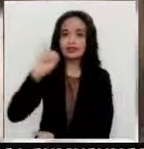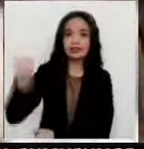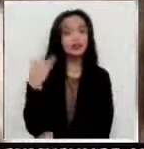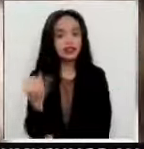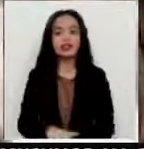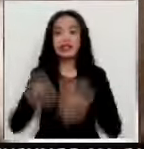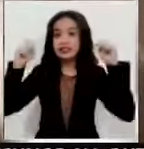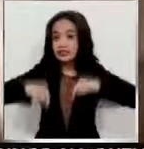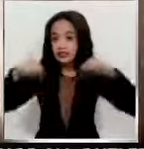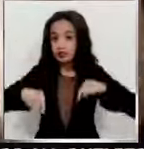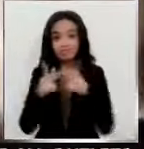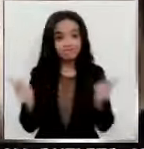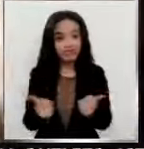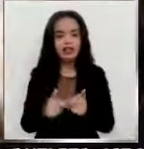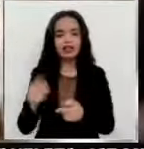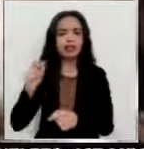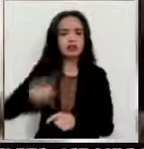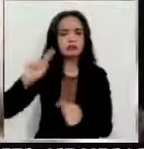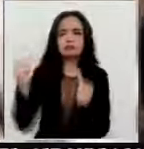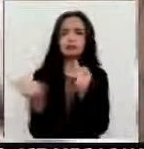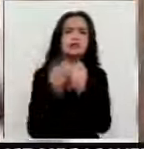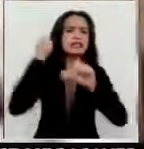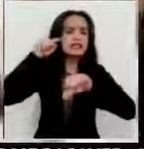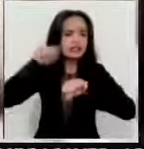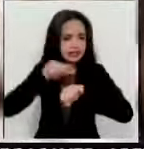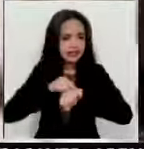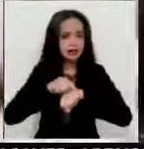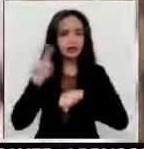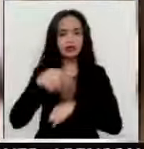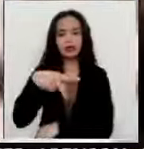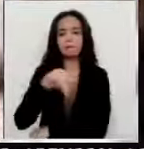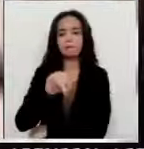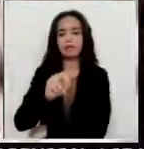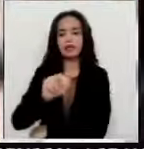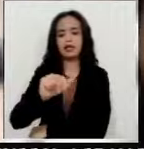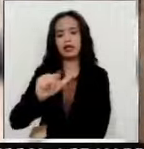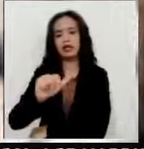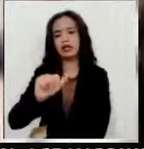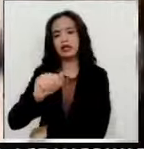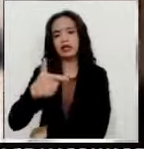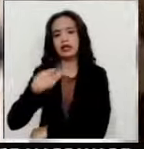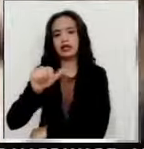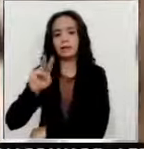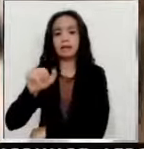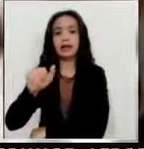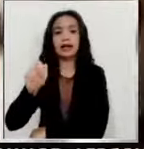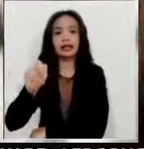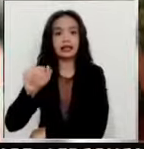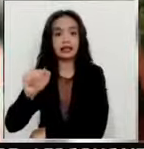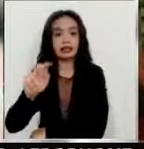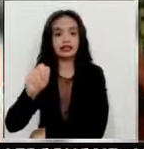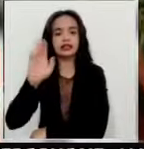yung makasaysayang pinaglabanan shrine, nagtipon-tipon ang mga taga San Juan.